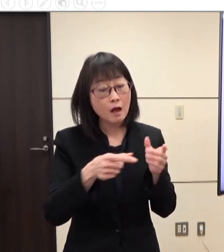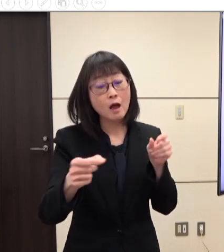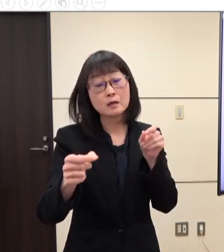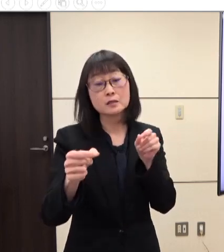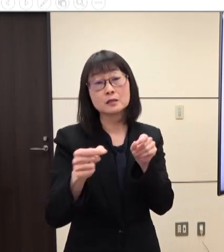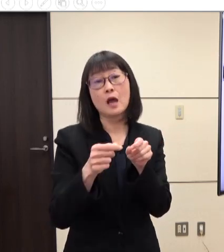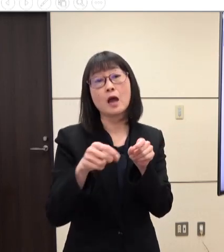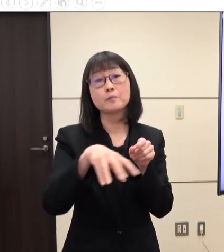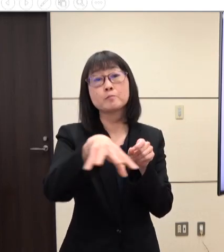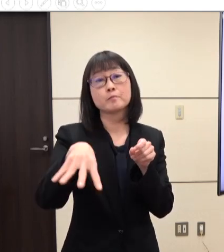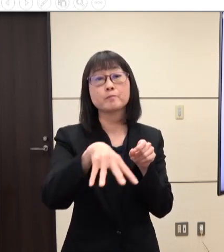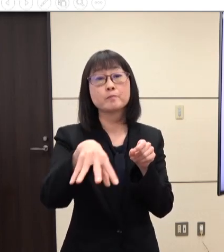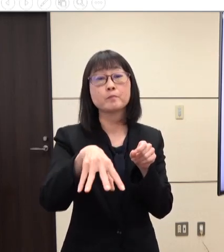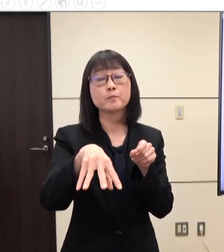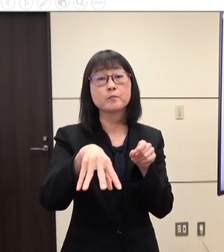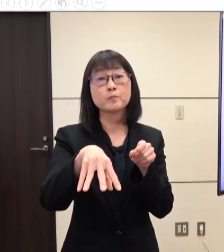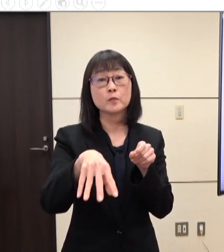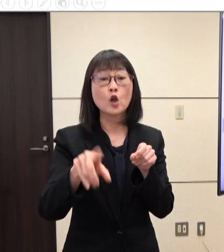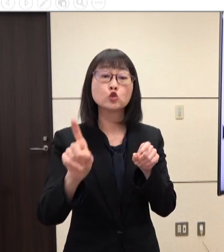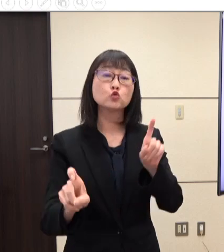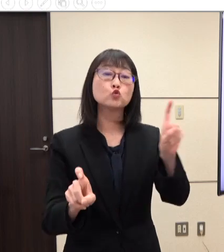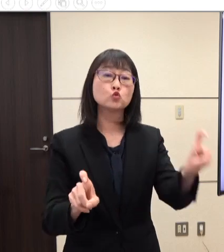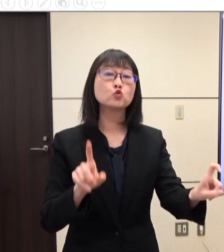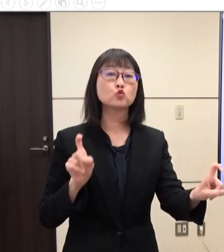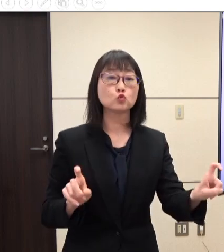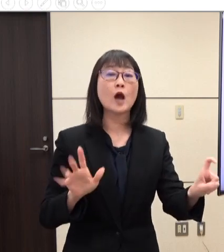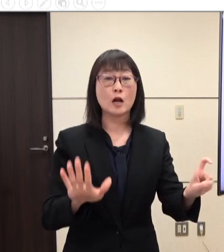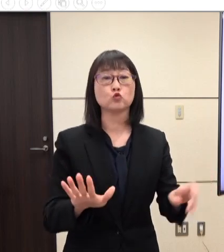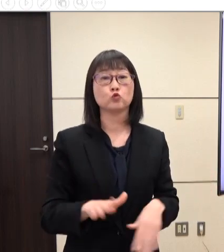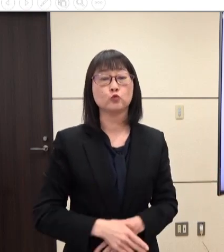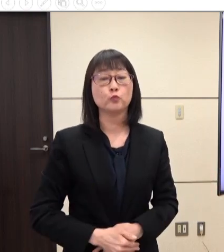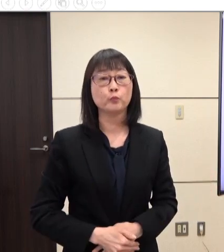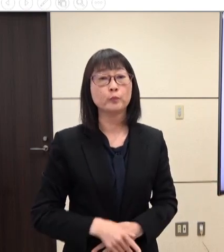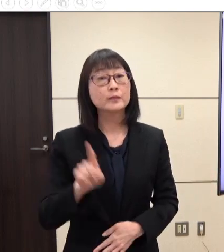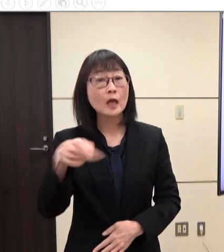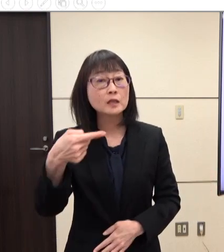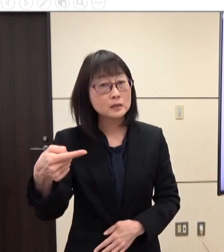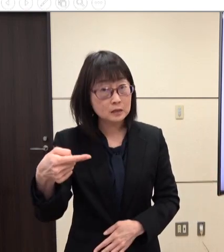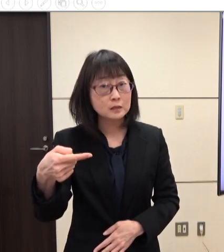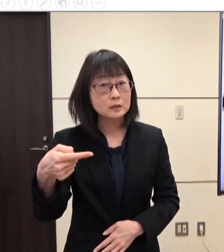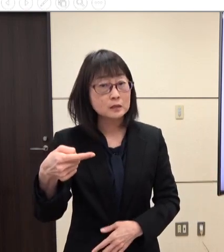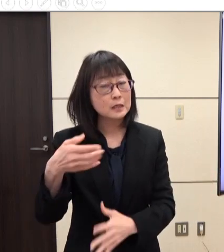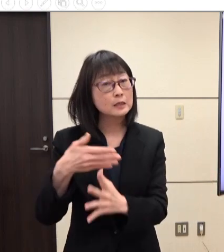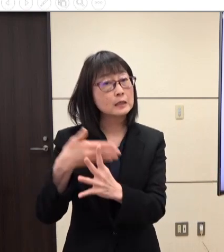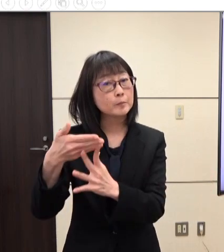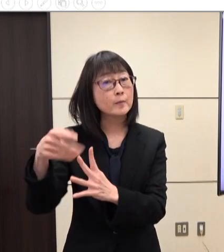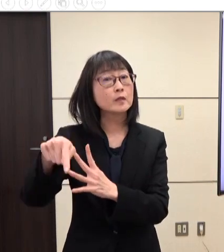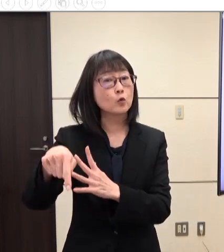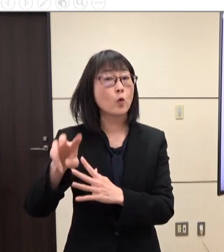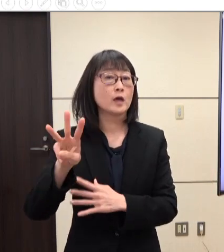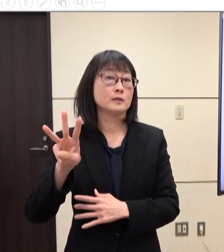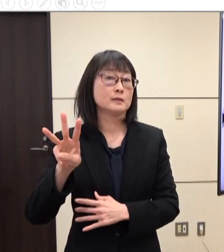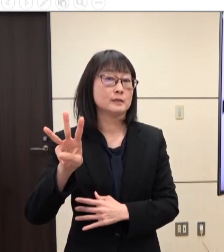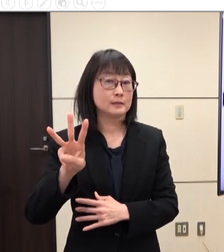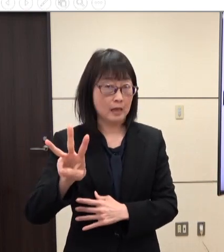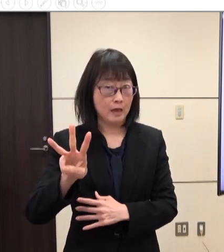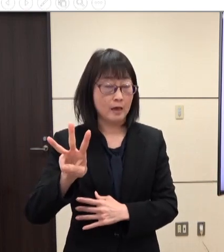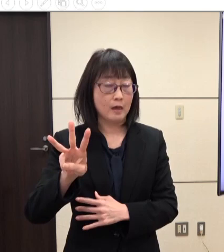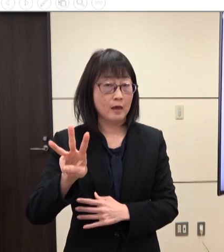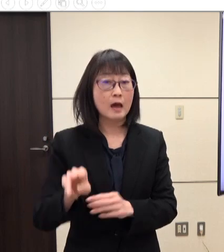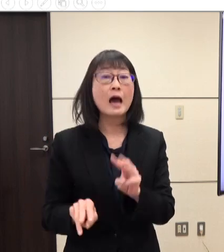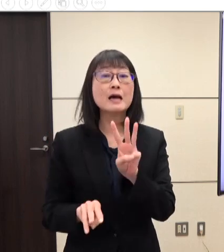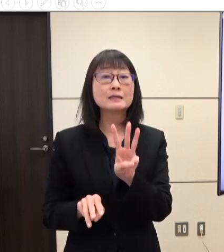ります。まあ、それぞれ10個ずつあるんですけども、まず第一団地の方は3戸 3LDK のです